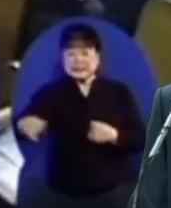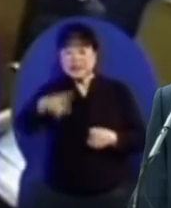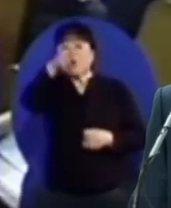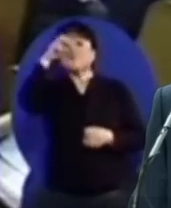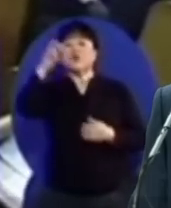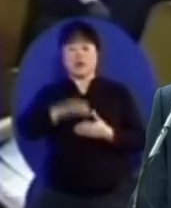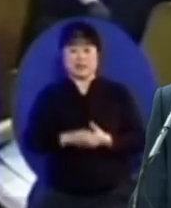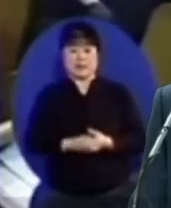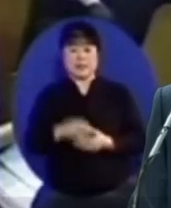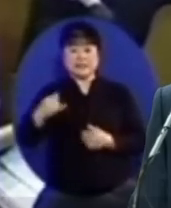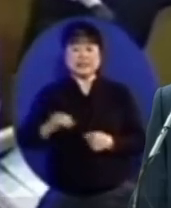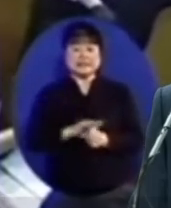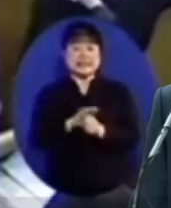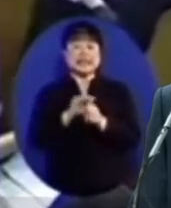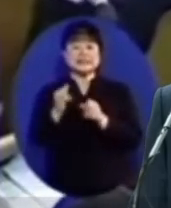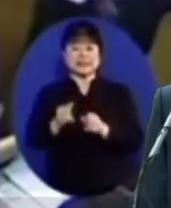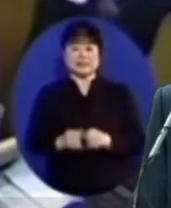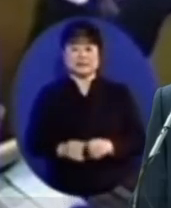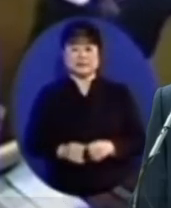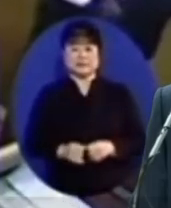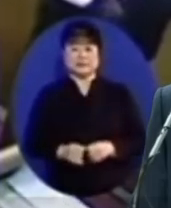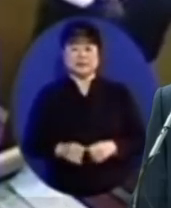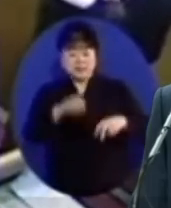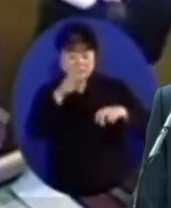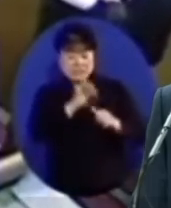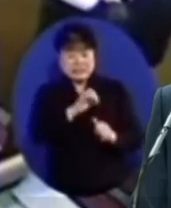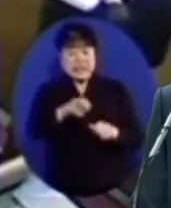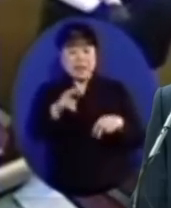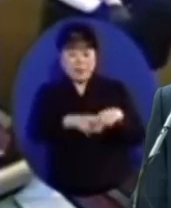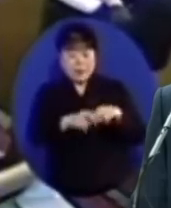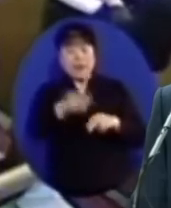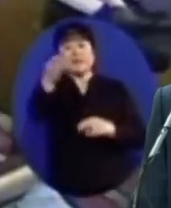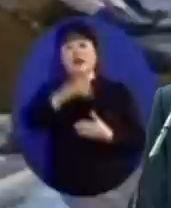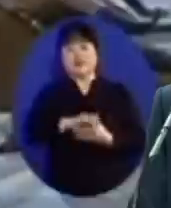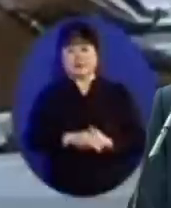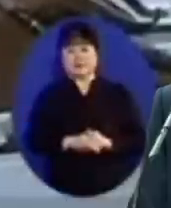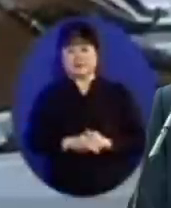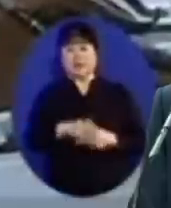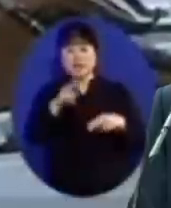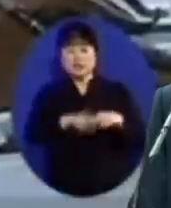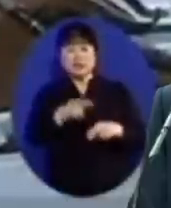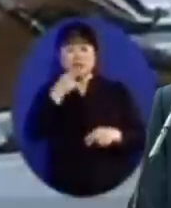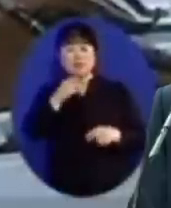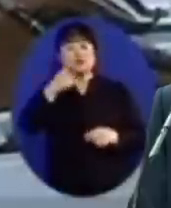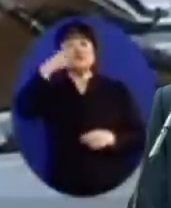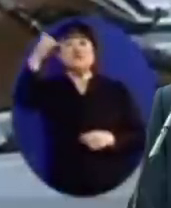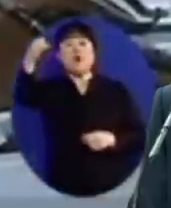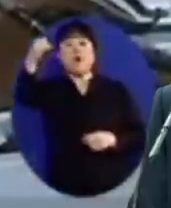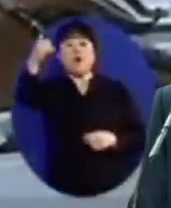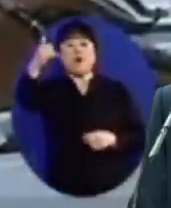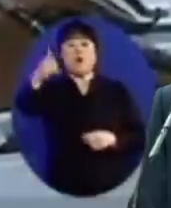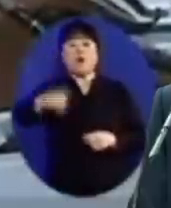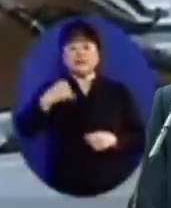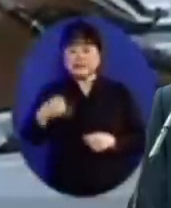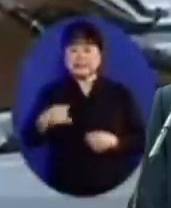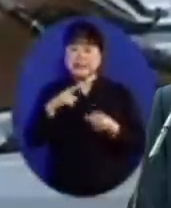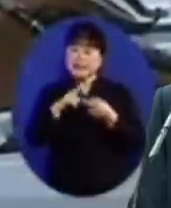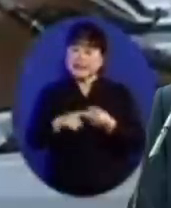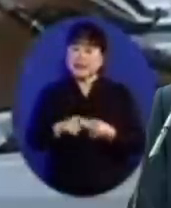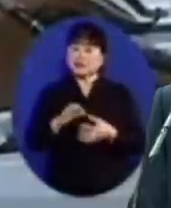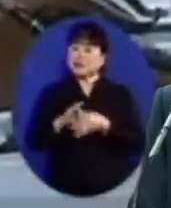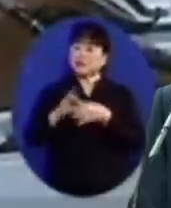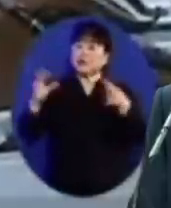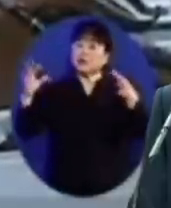미워함이라 자식을 사랑하는 자는 근실이 징계하느니라. 여러분 징계하지 않은 부모는 자식에 대한